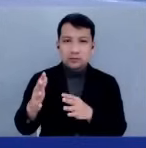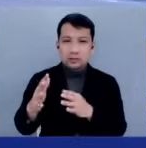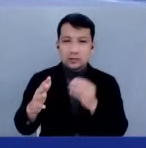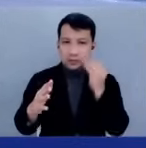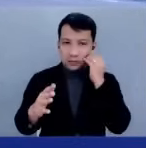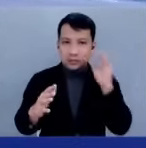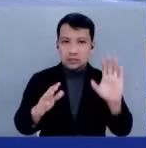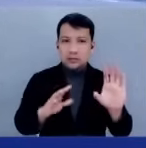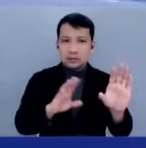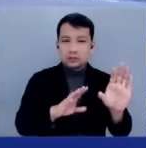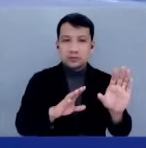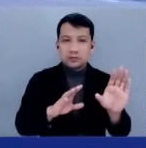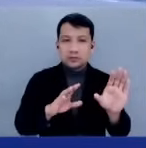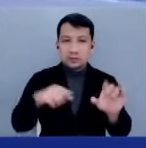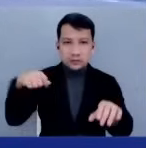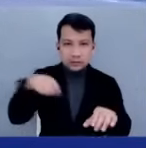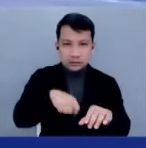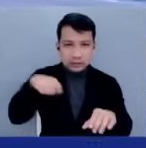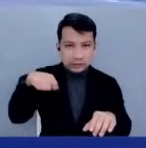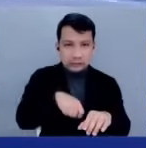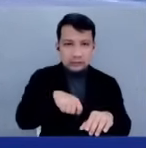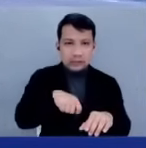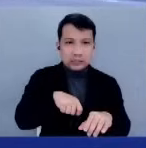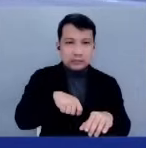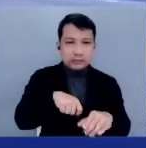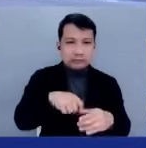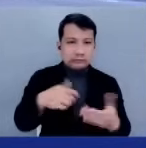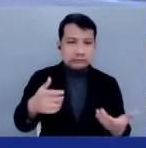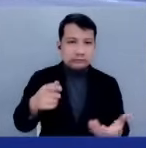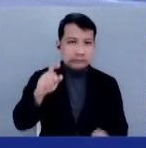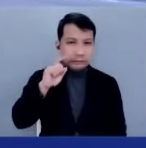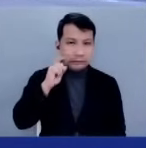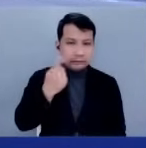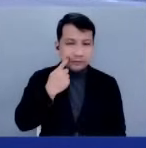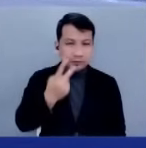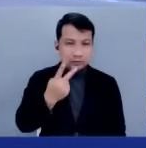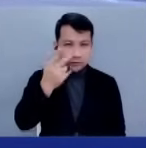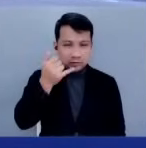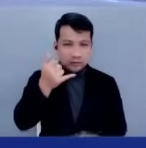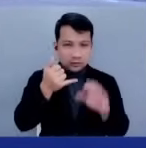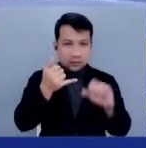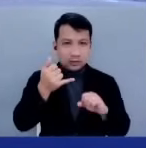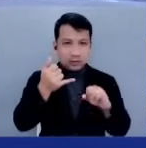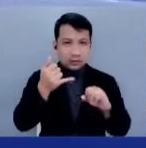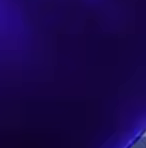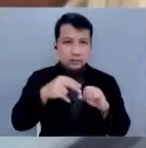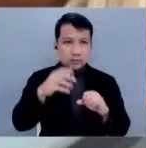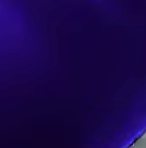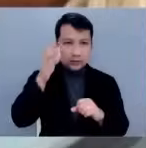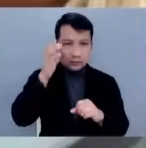saka pinagsasaksak ang insidenteng iyan na kunan ng video sa report ni Camille Samonte.